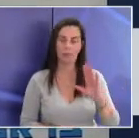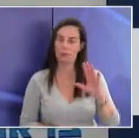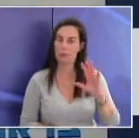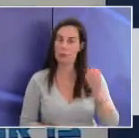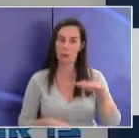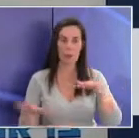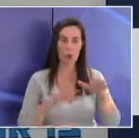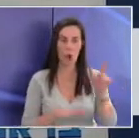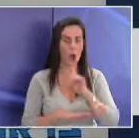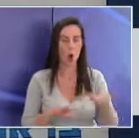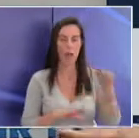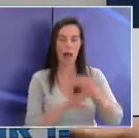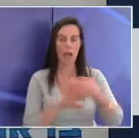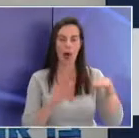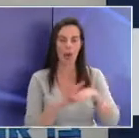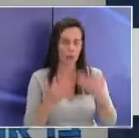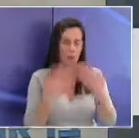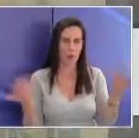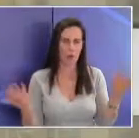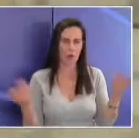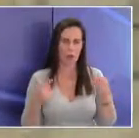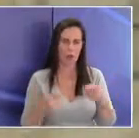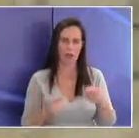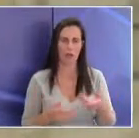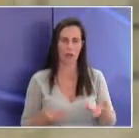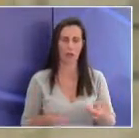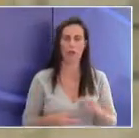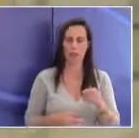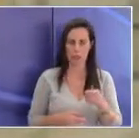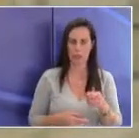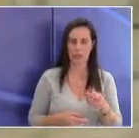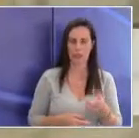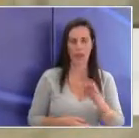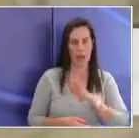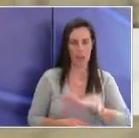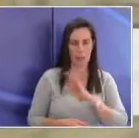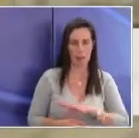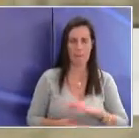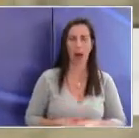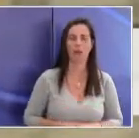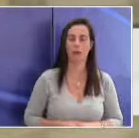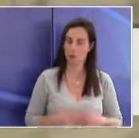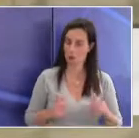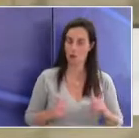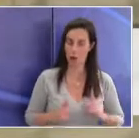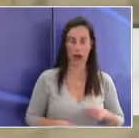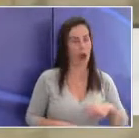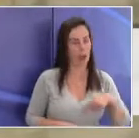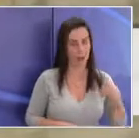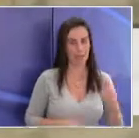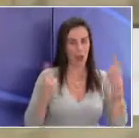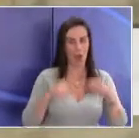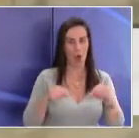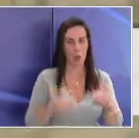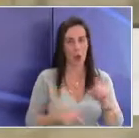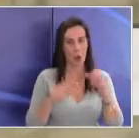אם ממשלה לא תעלה את זה, אז ברור שמדובר בהתחמקות. טוב, וזה היה אביגדור ליברמן שחיכה הרבה זמן ליום